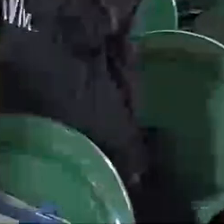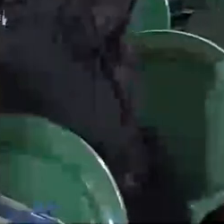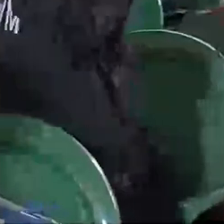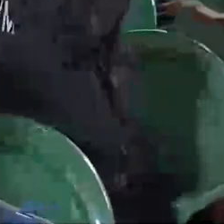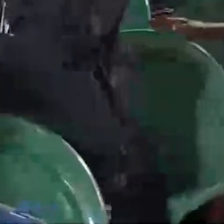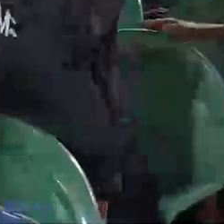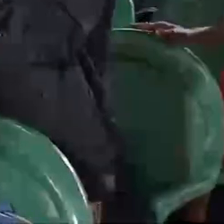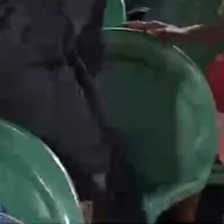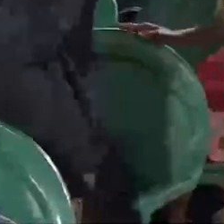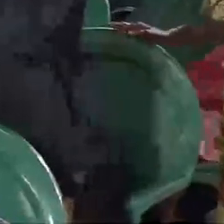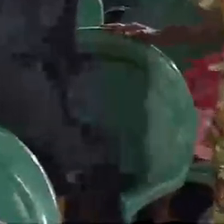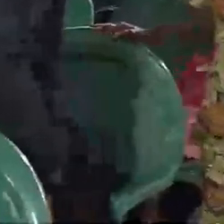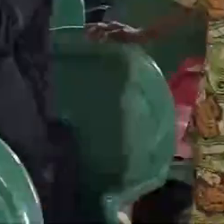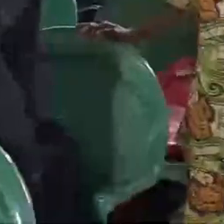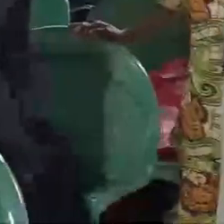vos